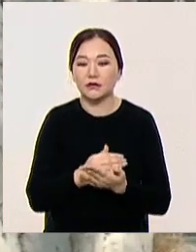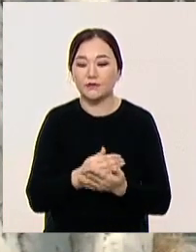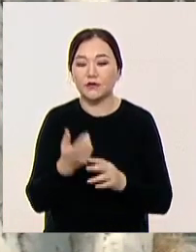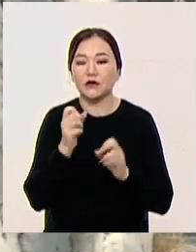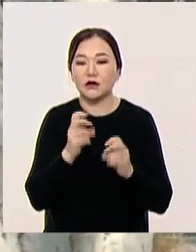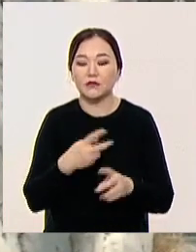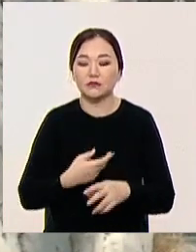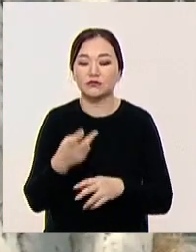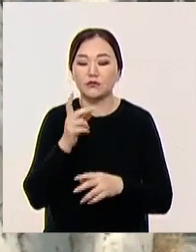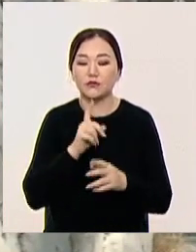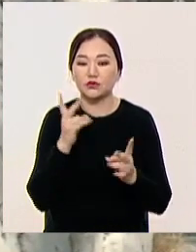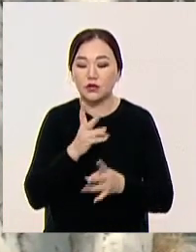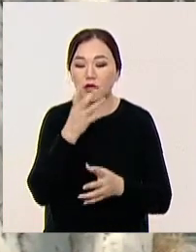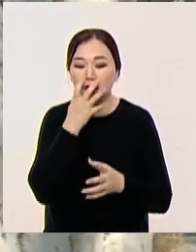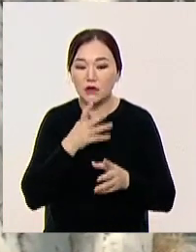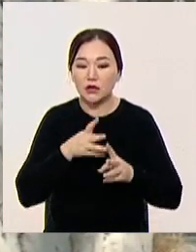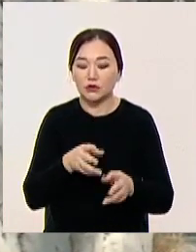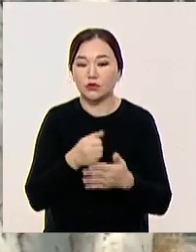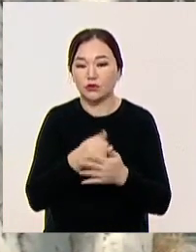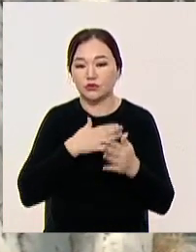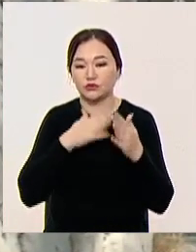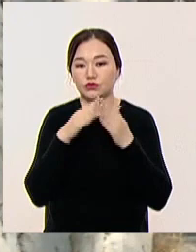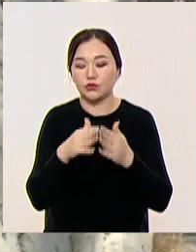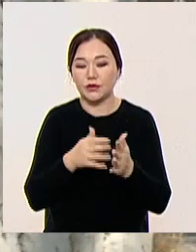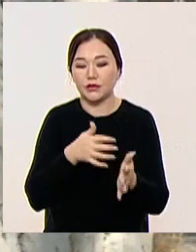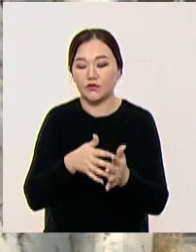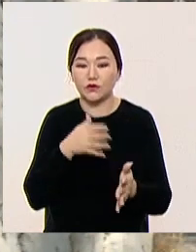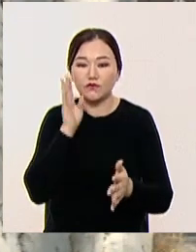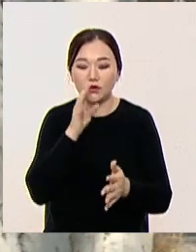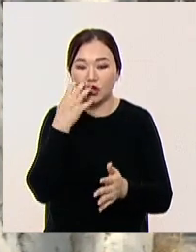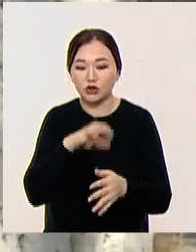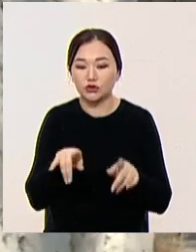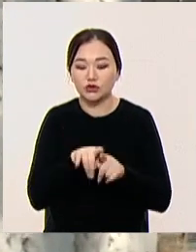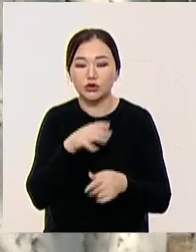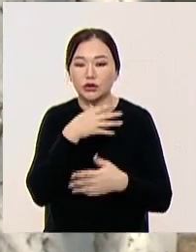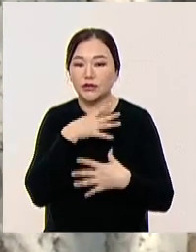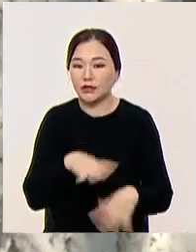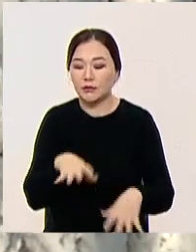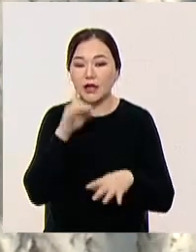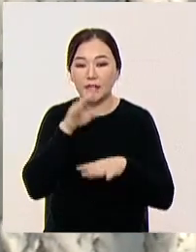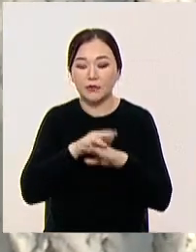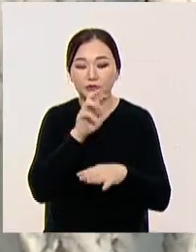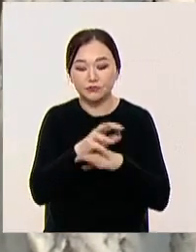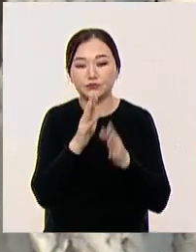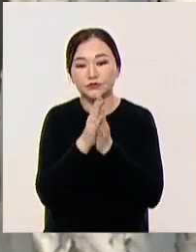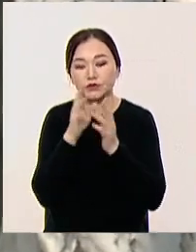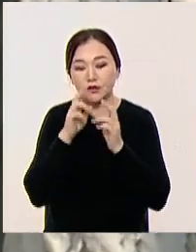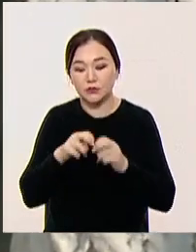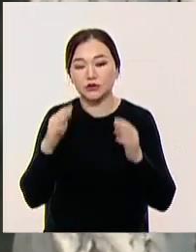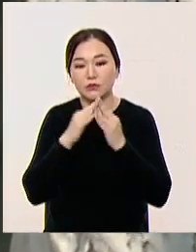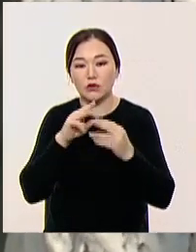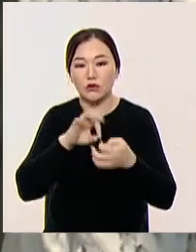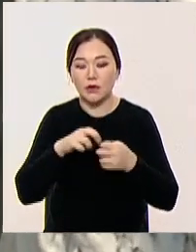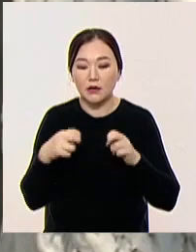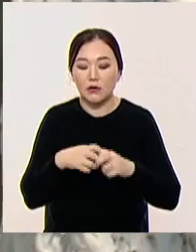Как только пришла пора подключать отопление, до нашего дома оно не дошло. Воды горячей тоже не было. Ходили в Акимат, просили разобраться с жилищными